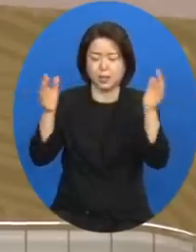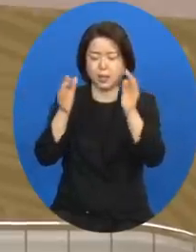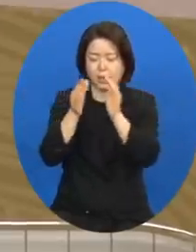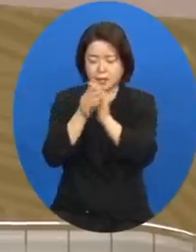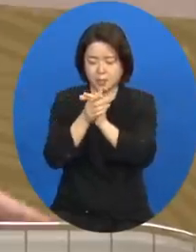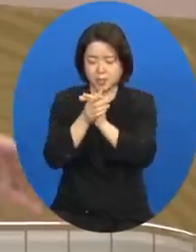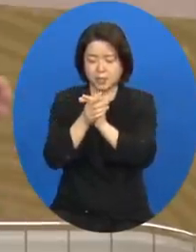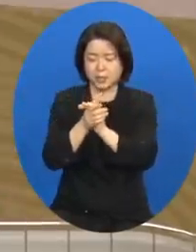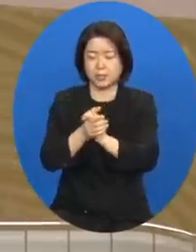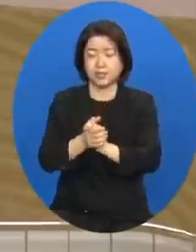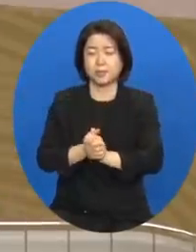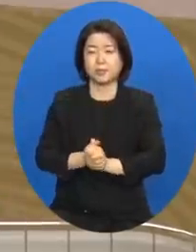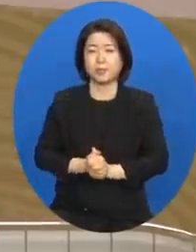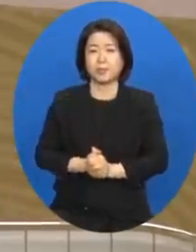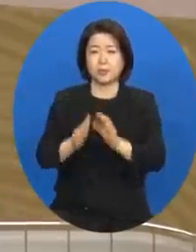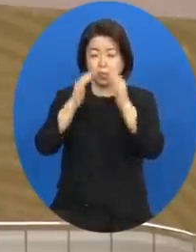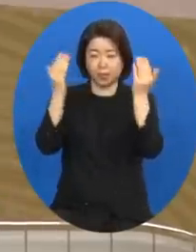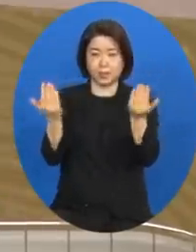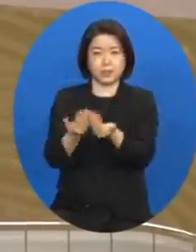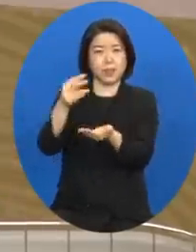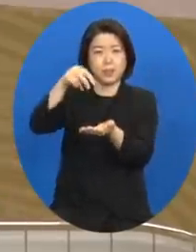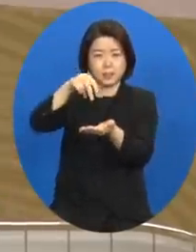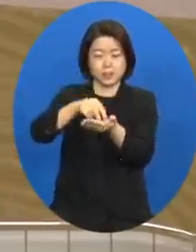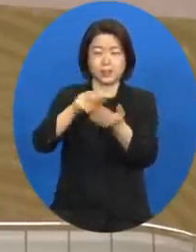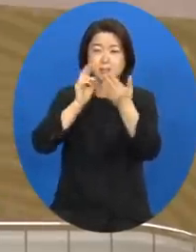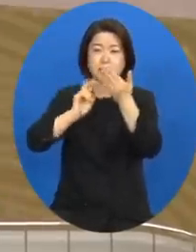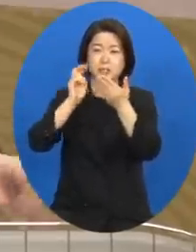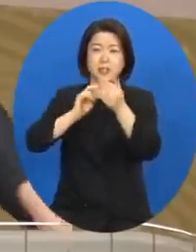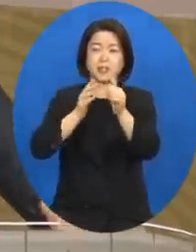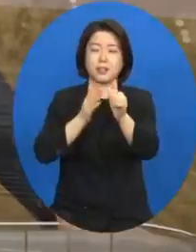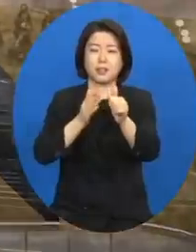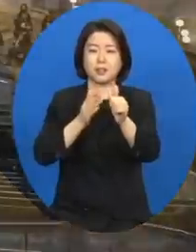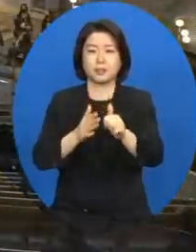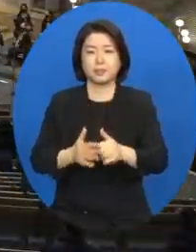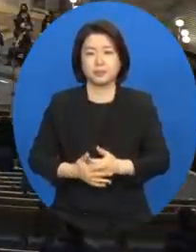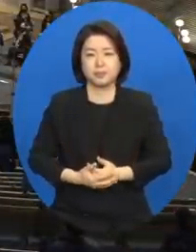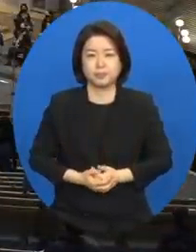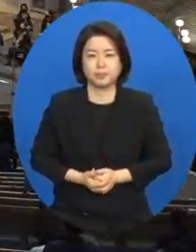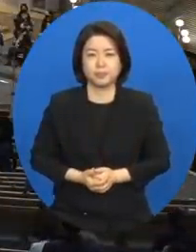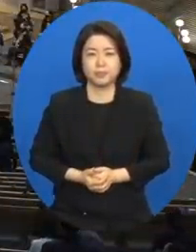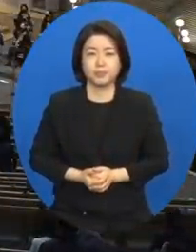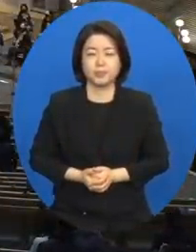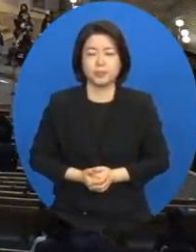아멘. 우리 다 일어나셔서 찬양하겠습니다.